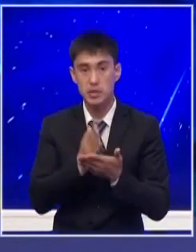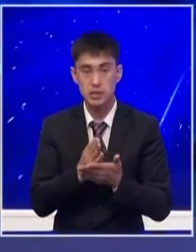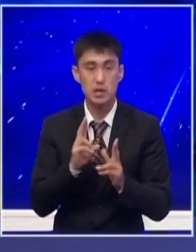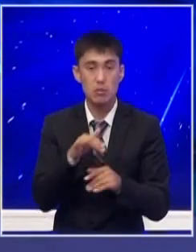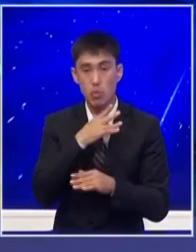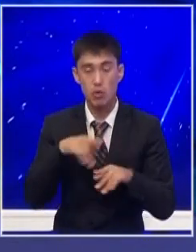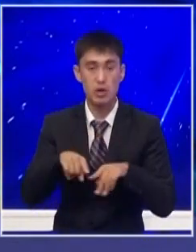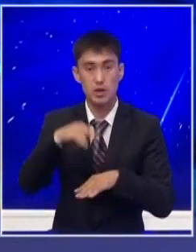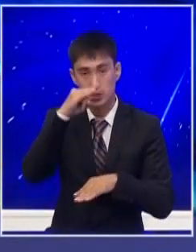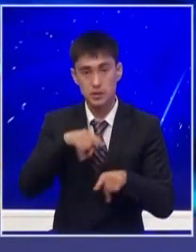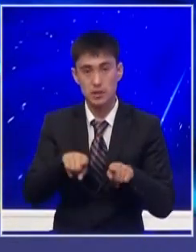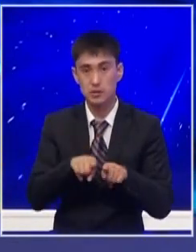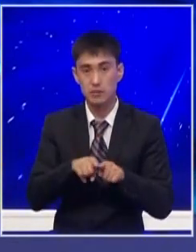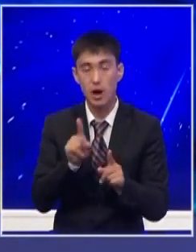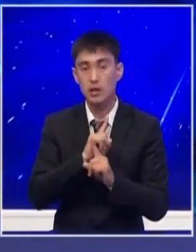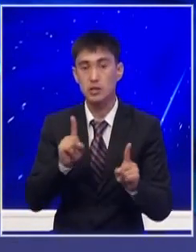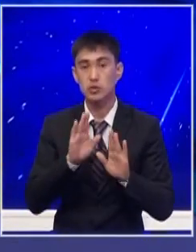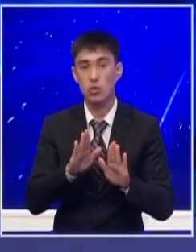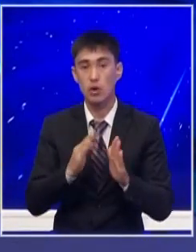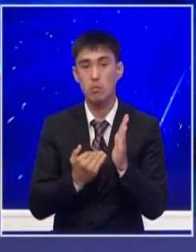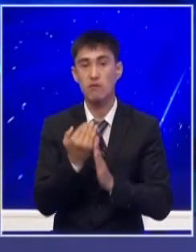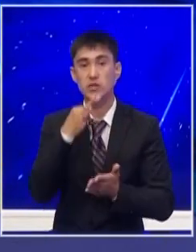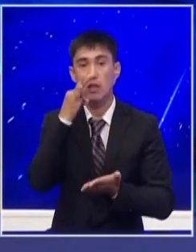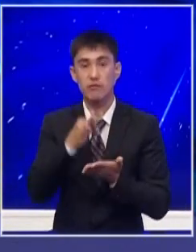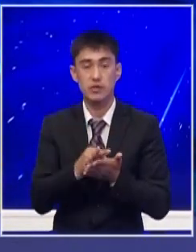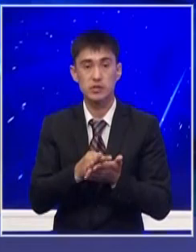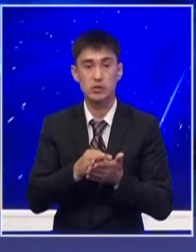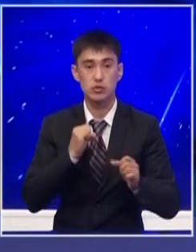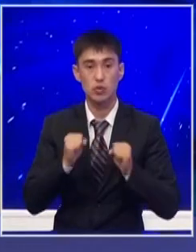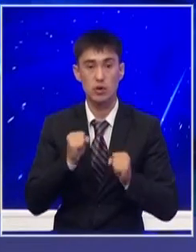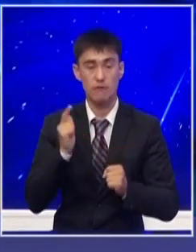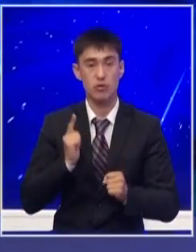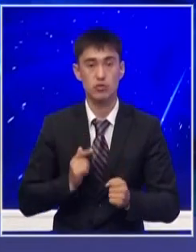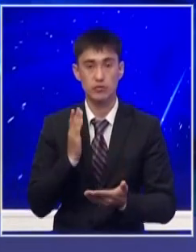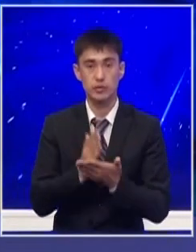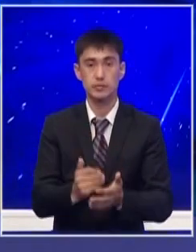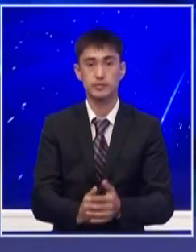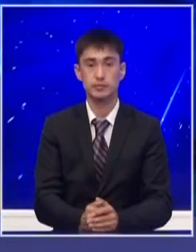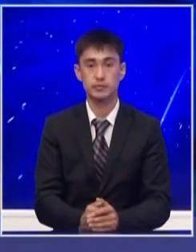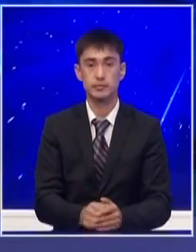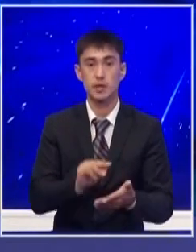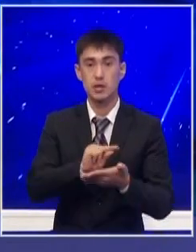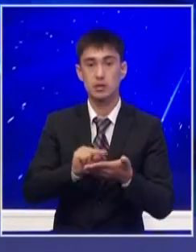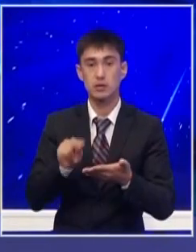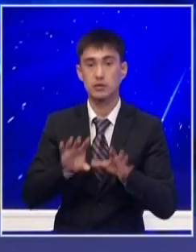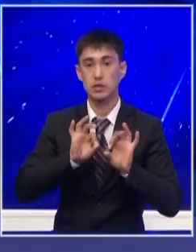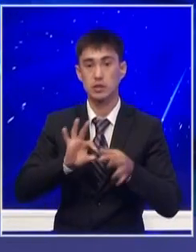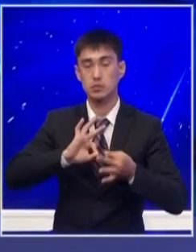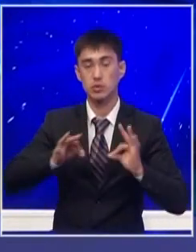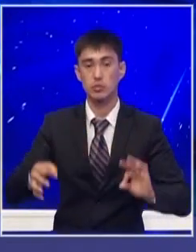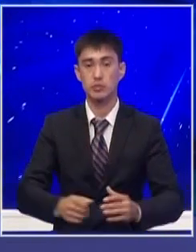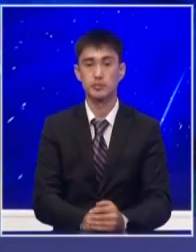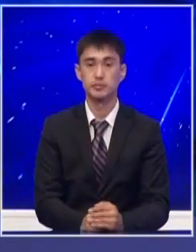и у многих казахстанцев. Отличие лишь в повышенной ответственности, стойкости и выносливости. Жандос Назарбаев расскажет более